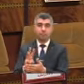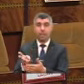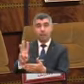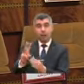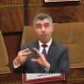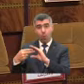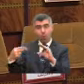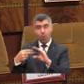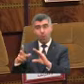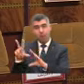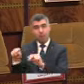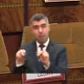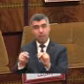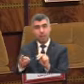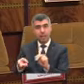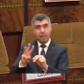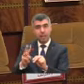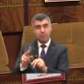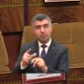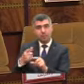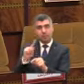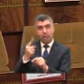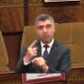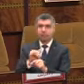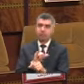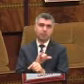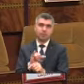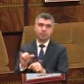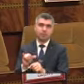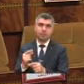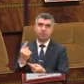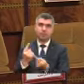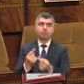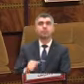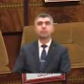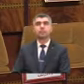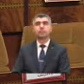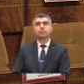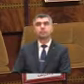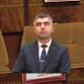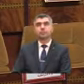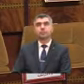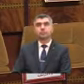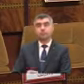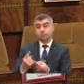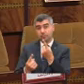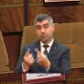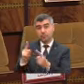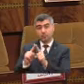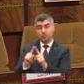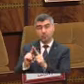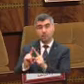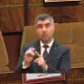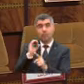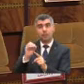دونك كاين واحد الاختلاف اللي خلل شوية اللي ما هوش. كذلك بالنسبة للتصنيف